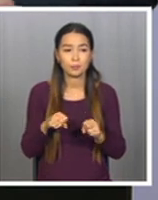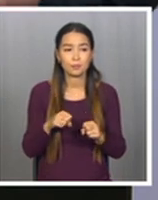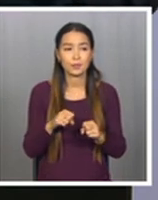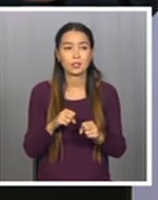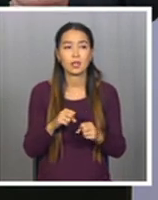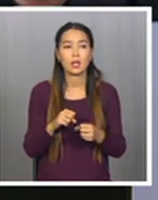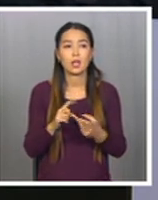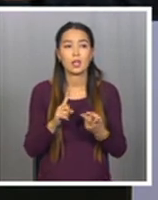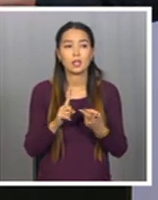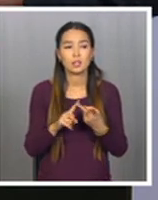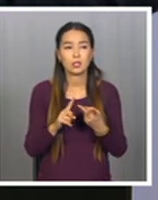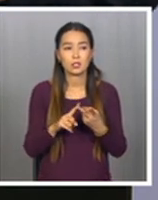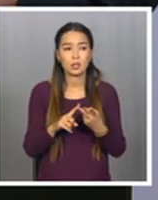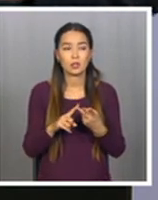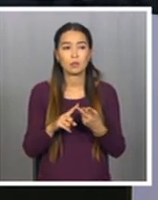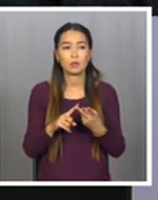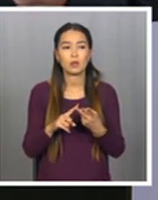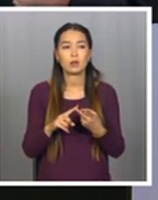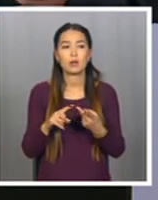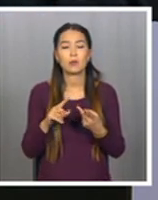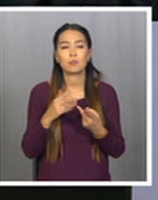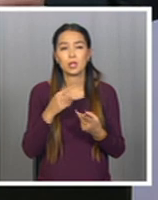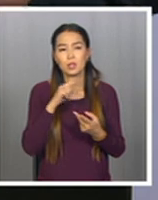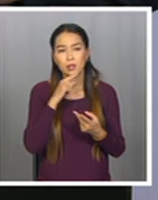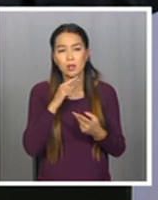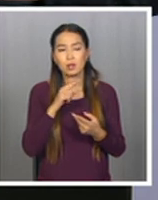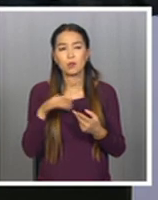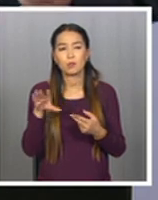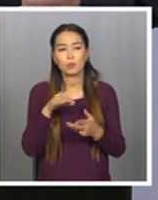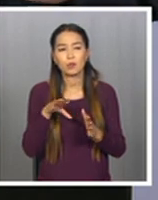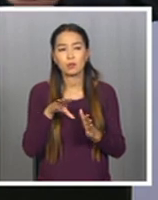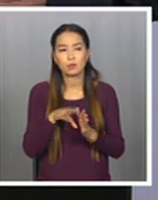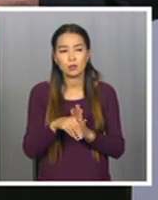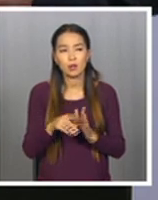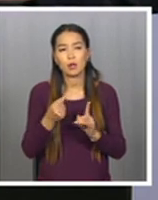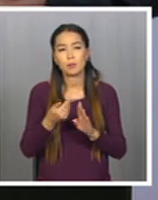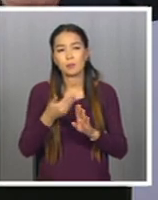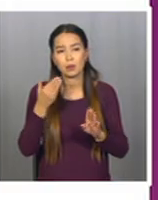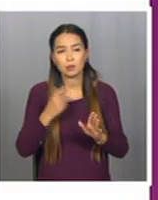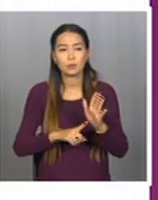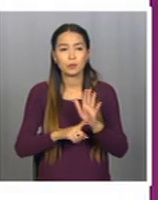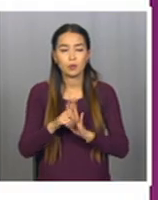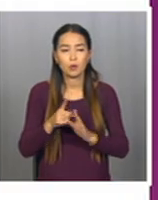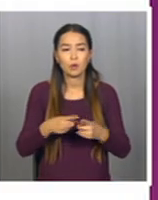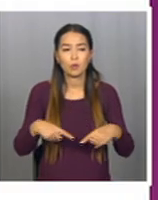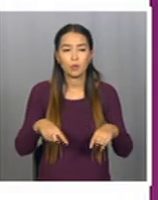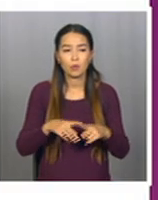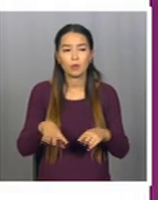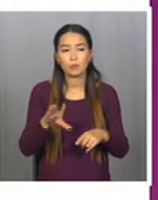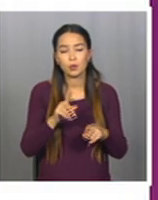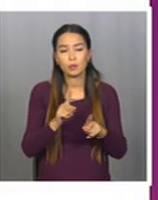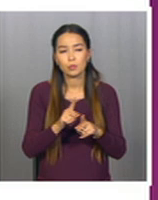мәселелерге бұл нарықтық экономиканың салдарын жою немесе алдын алу бағытындағы қоғамдық игіліктер мен қызметтерді